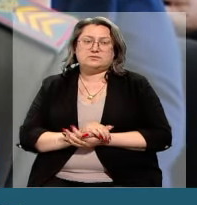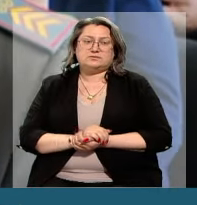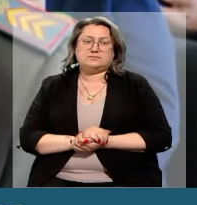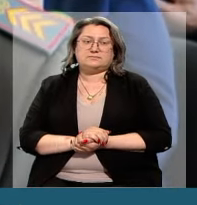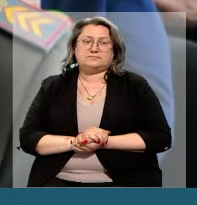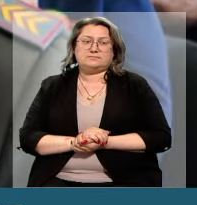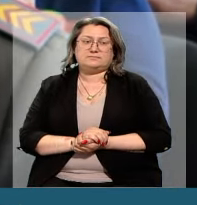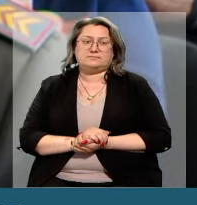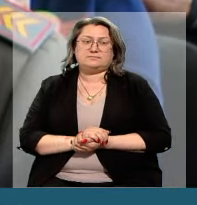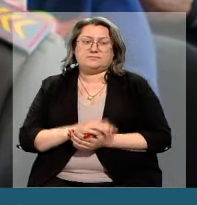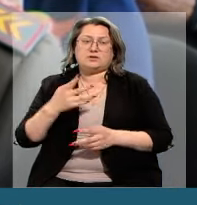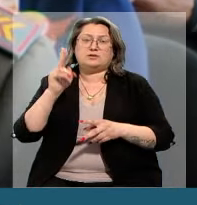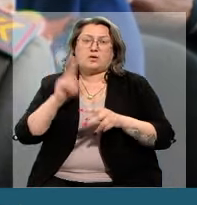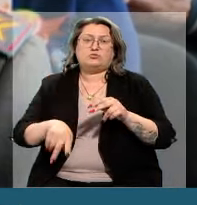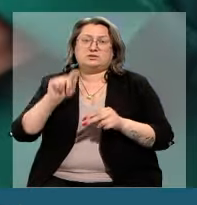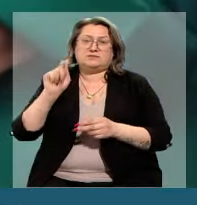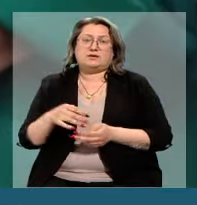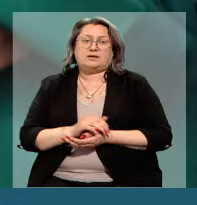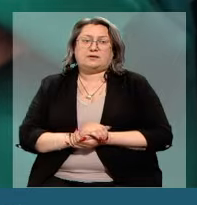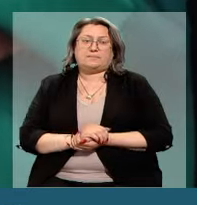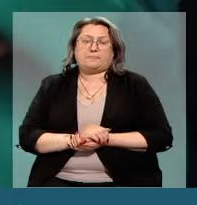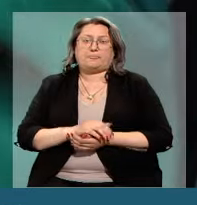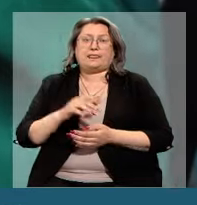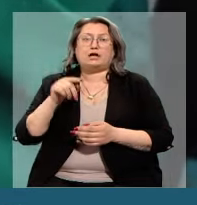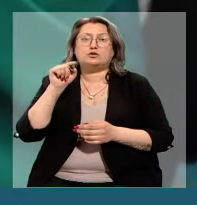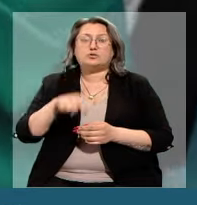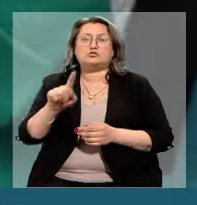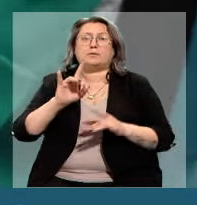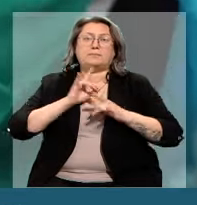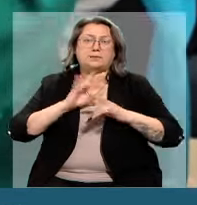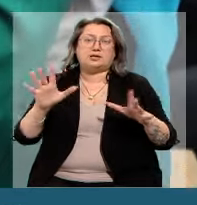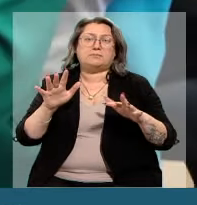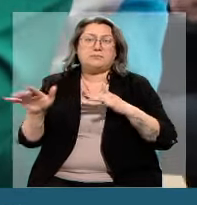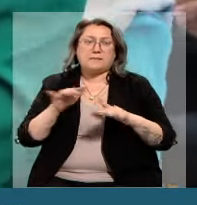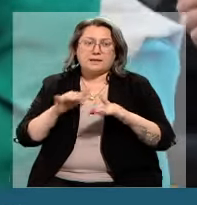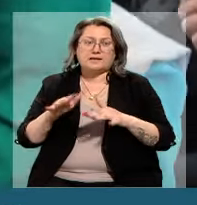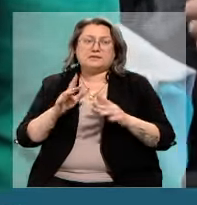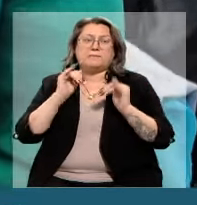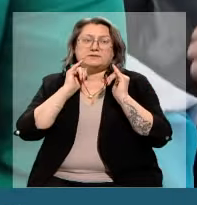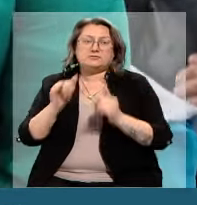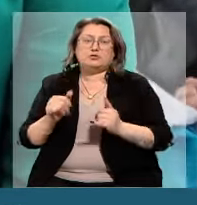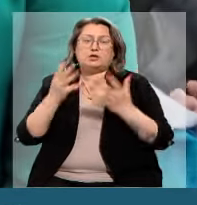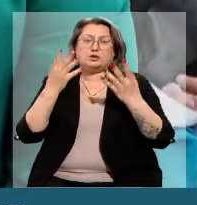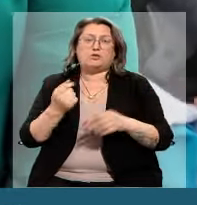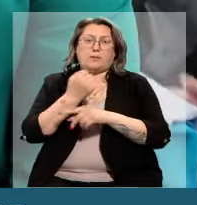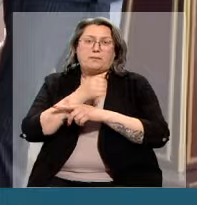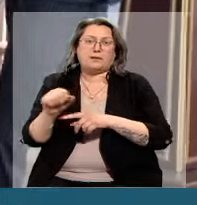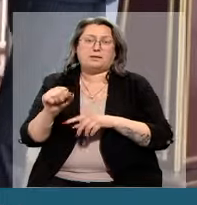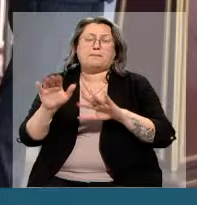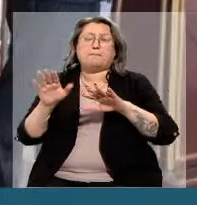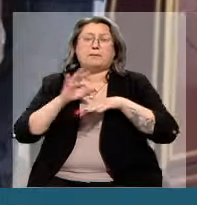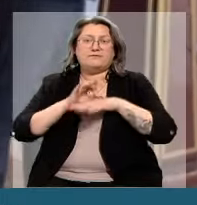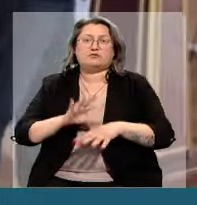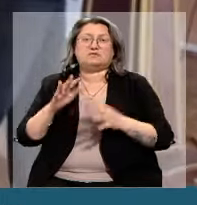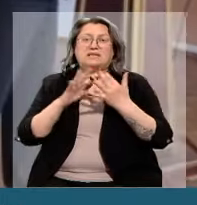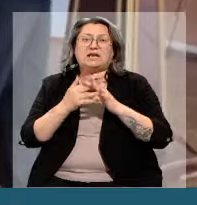Ну и закончилась все война. Символично то, что праздничное мероприятие, посвященное Дню Победы, проходит в